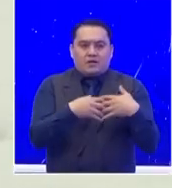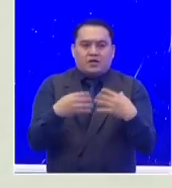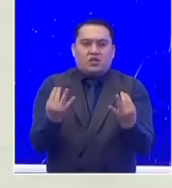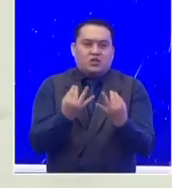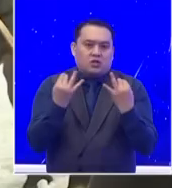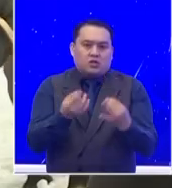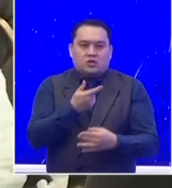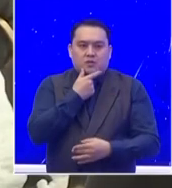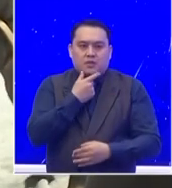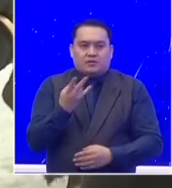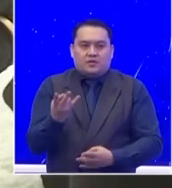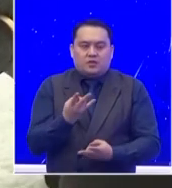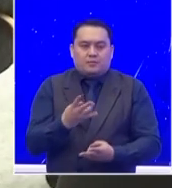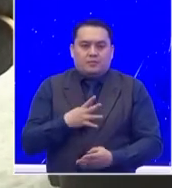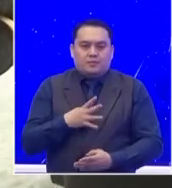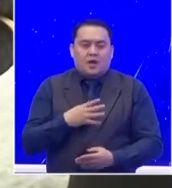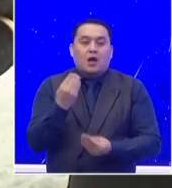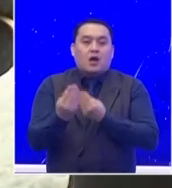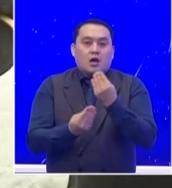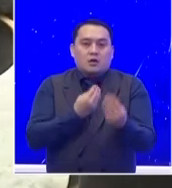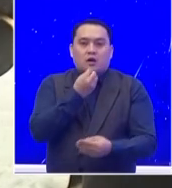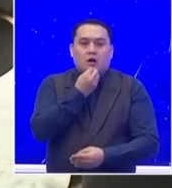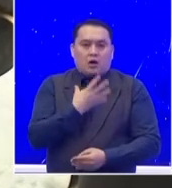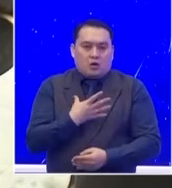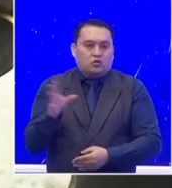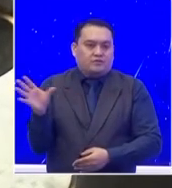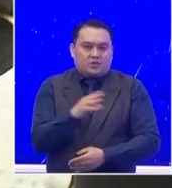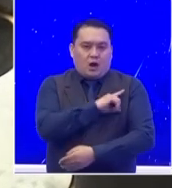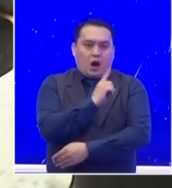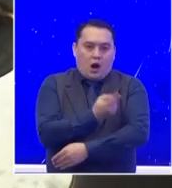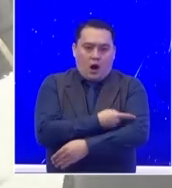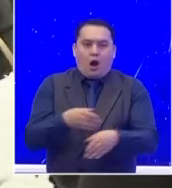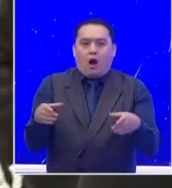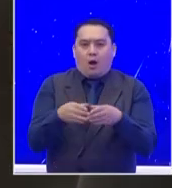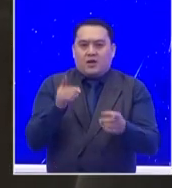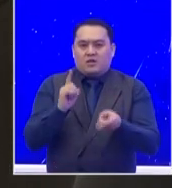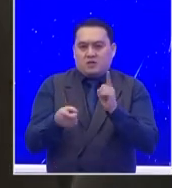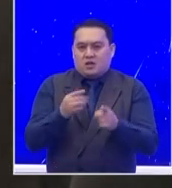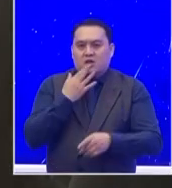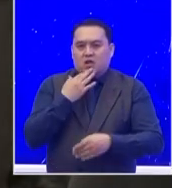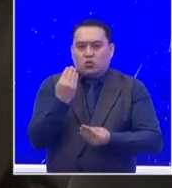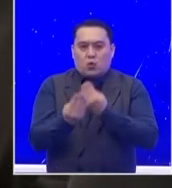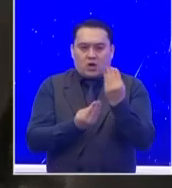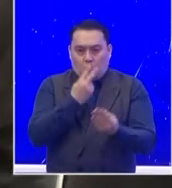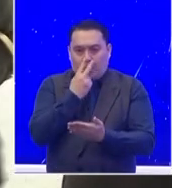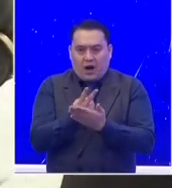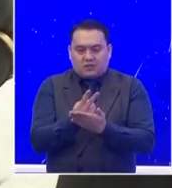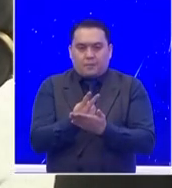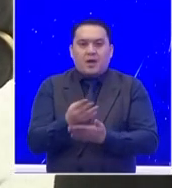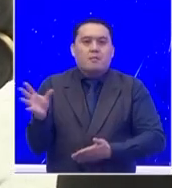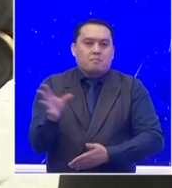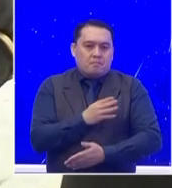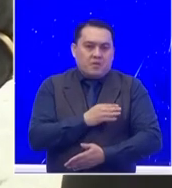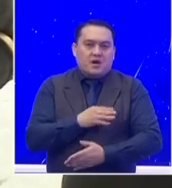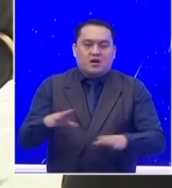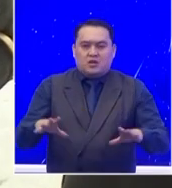динамично. Игры проходят очень хорошо. Все команды сильные, показывают настоящую национальную игру. В принципе, мы все на